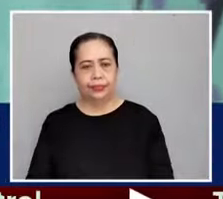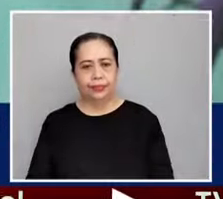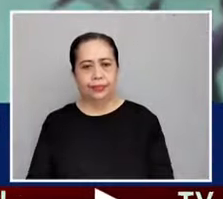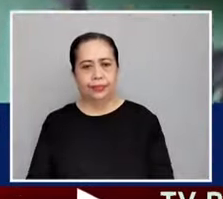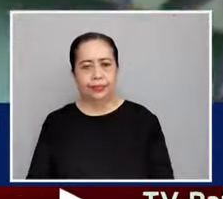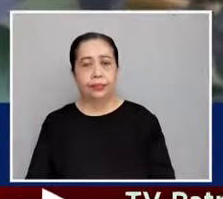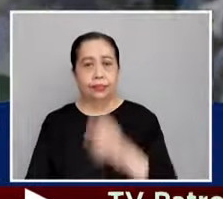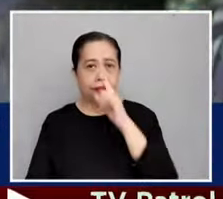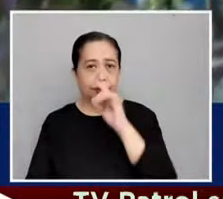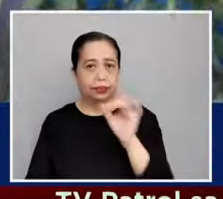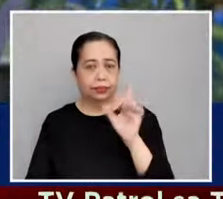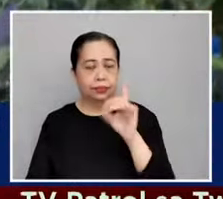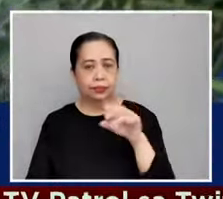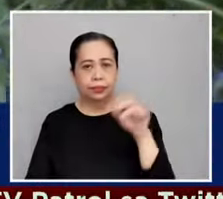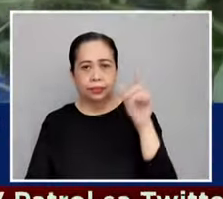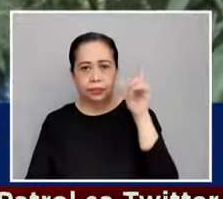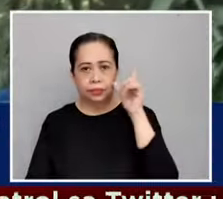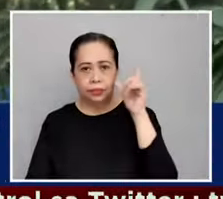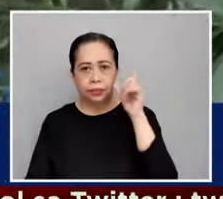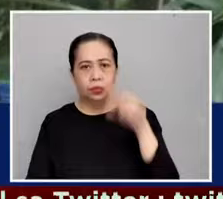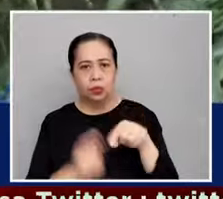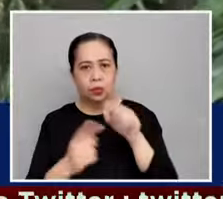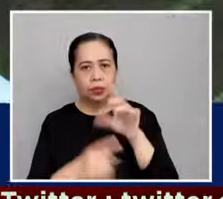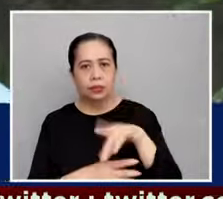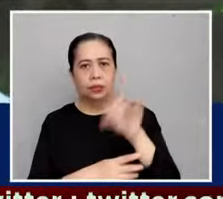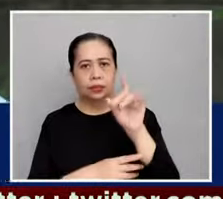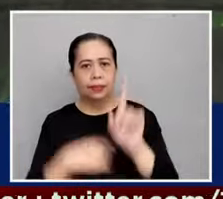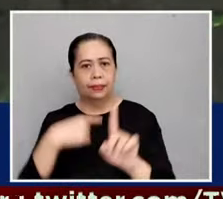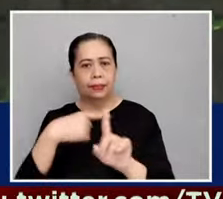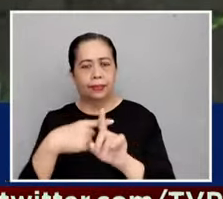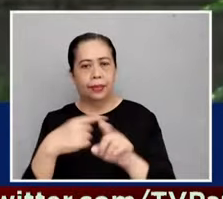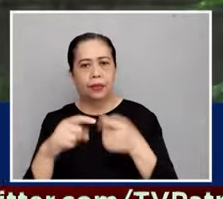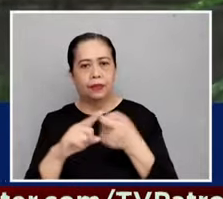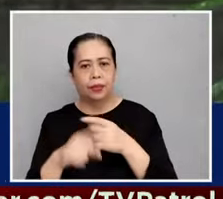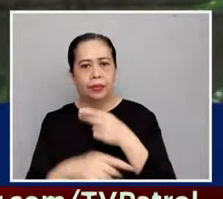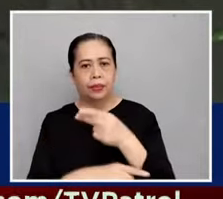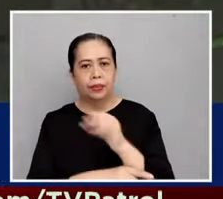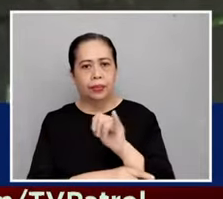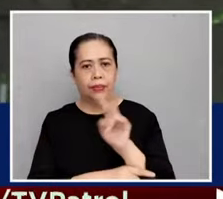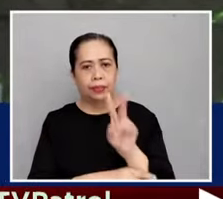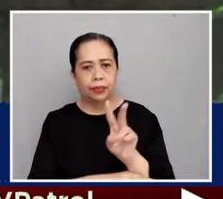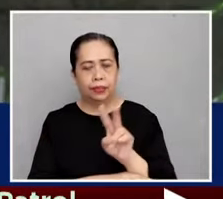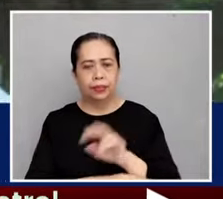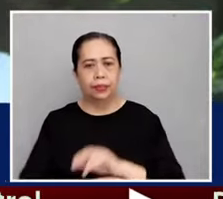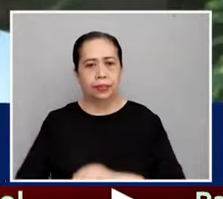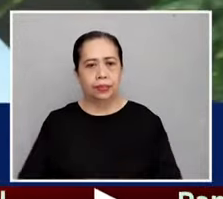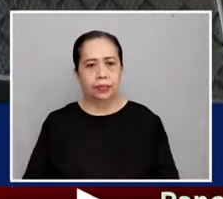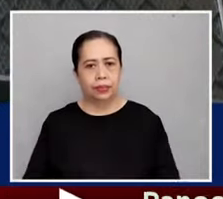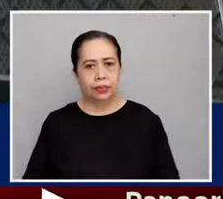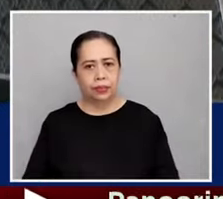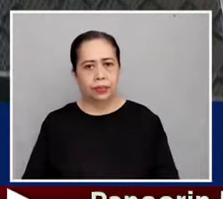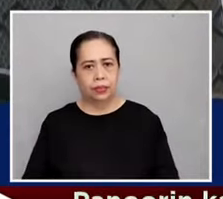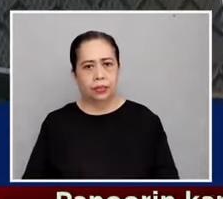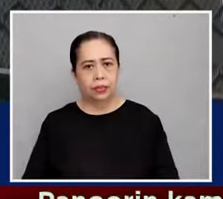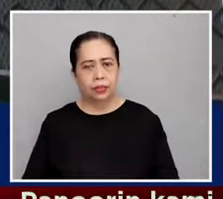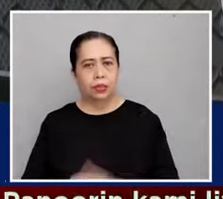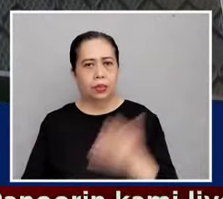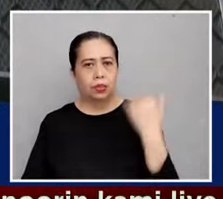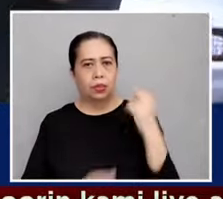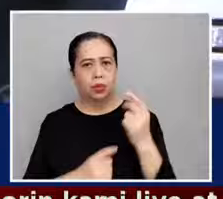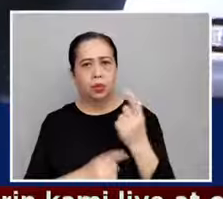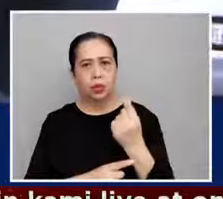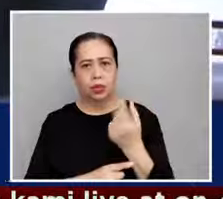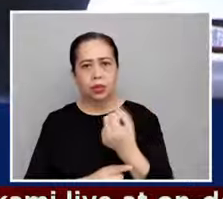18 years old si Lawrence nang ma-diagnose na positibo sa Human Immunodeficiency Virus o HIV noong